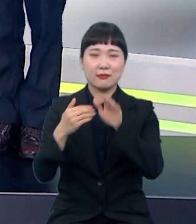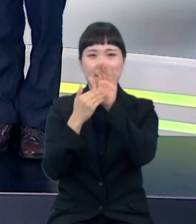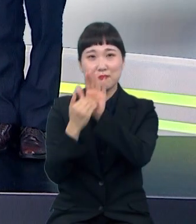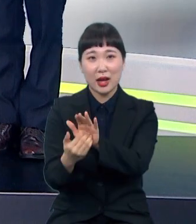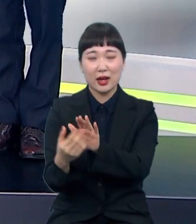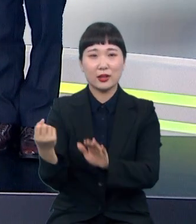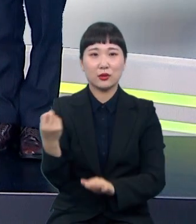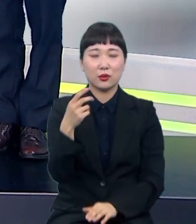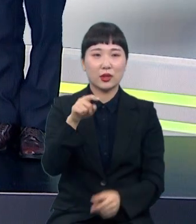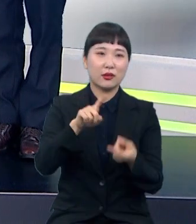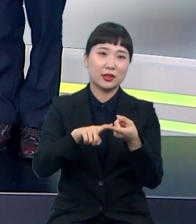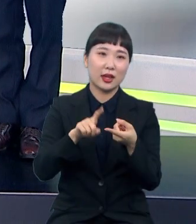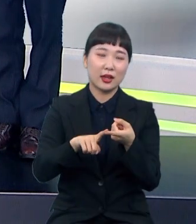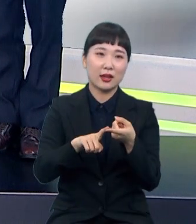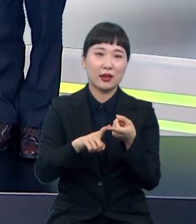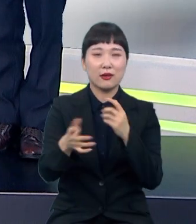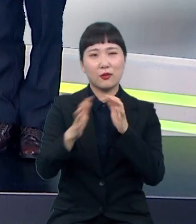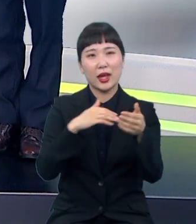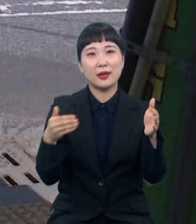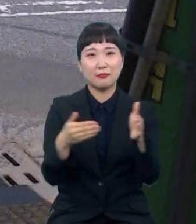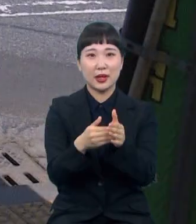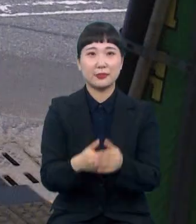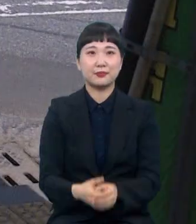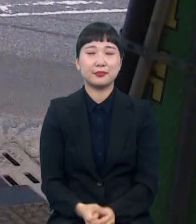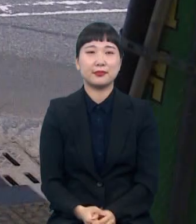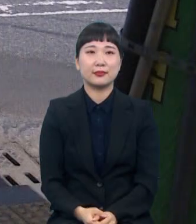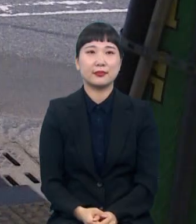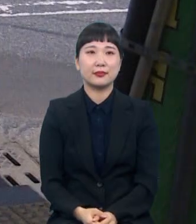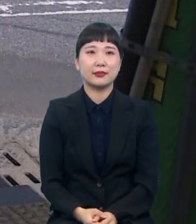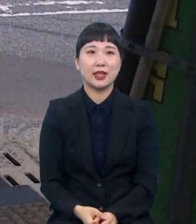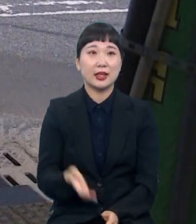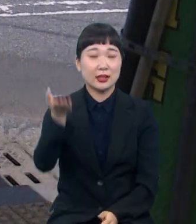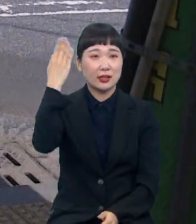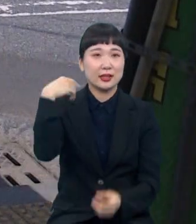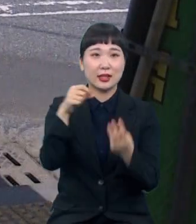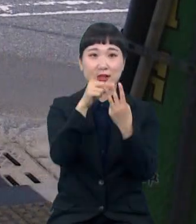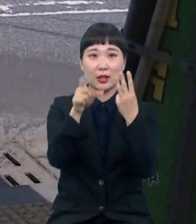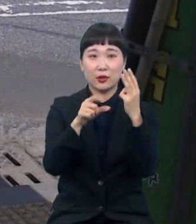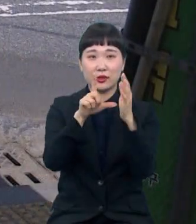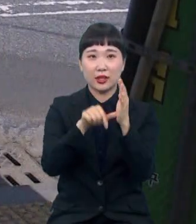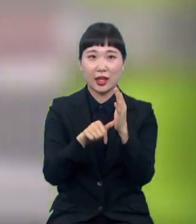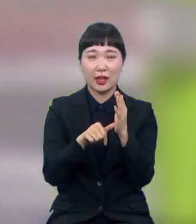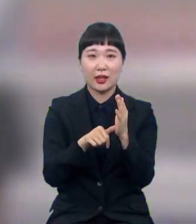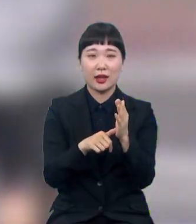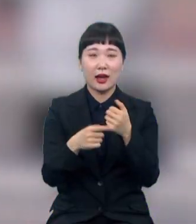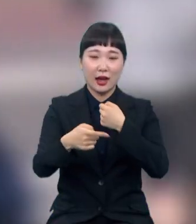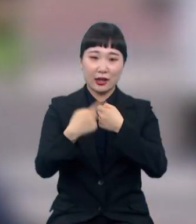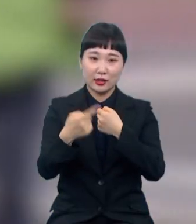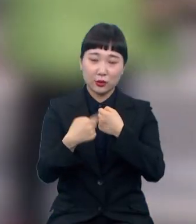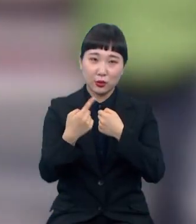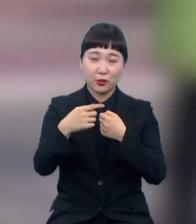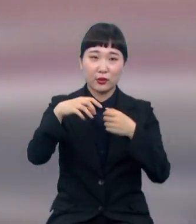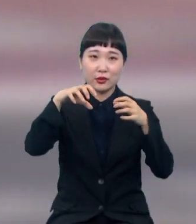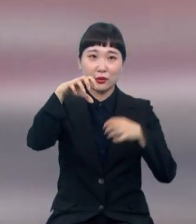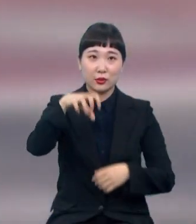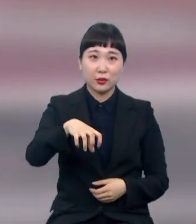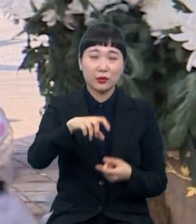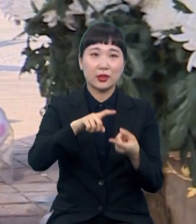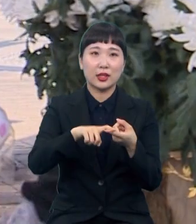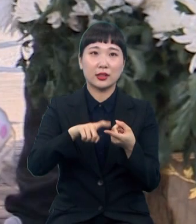대책을 물었습니다. 배상민 기자입니다. 지난 3월 스쿨존에서 횡단보도를 건너던